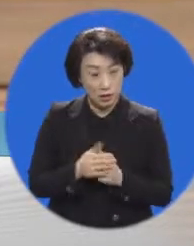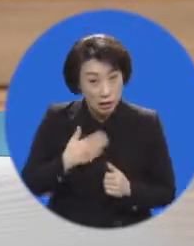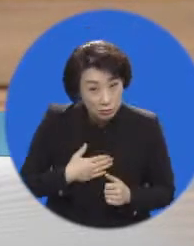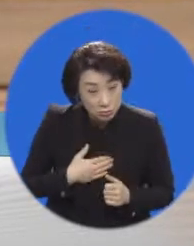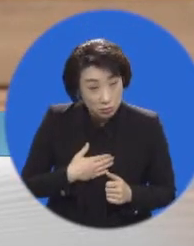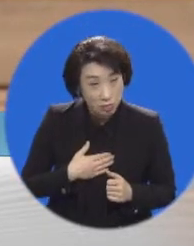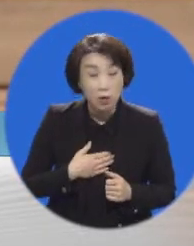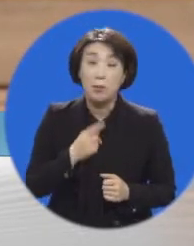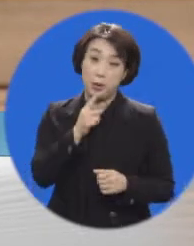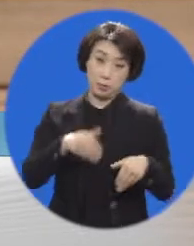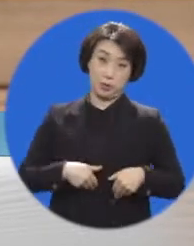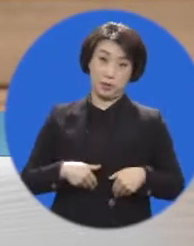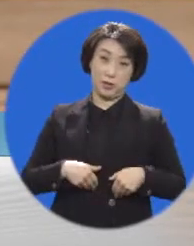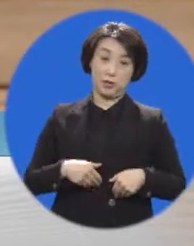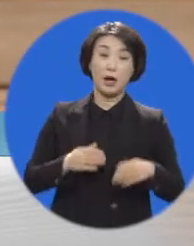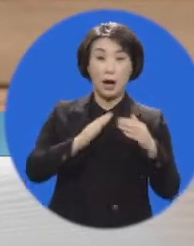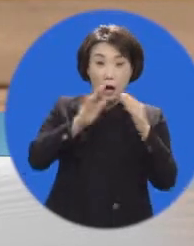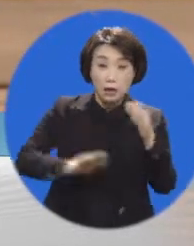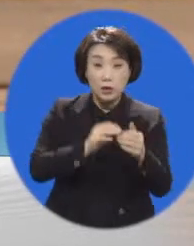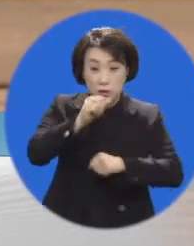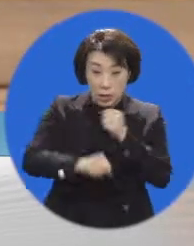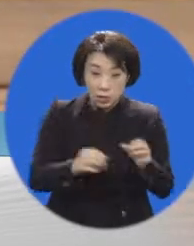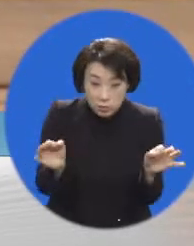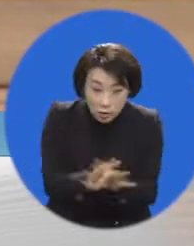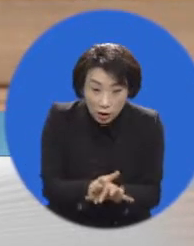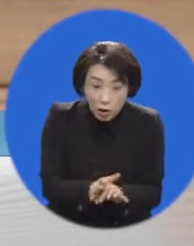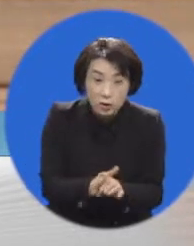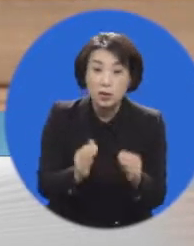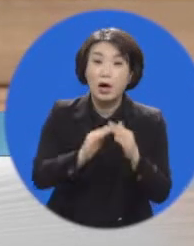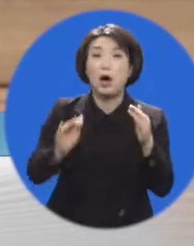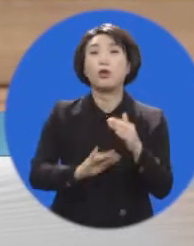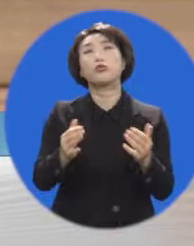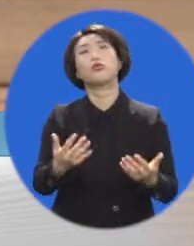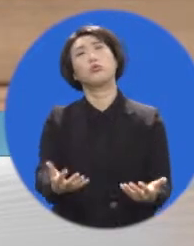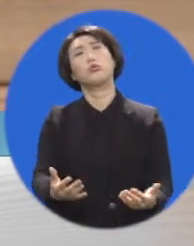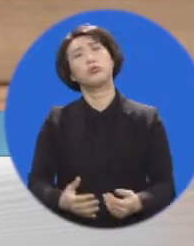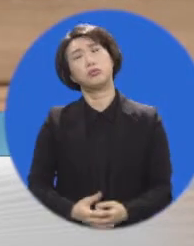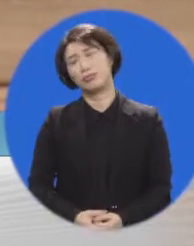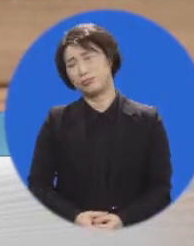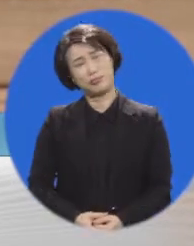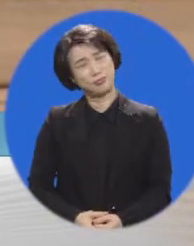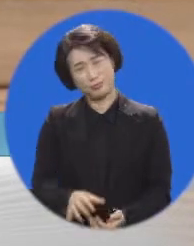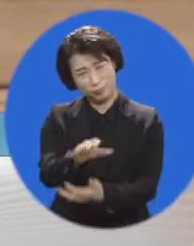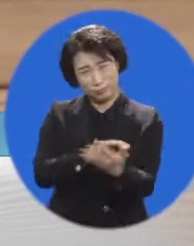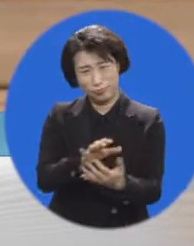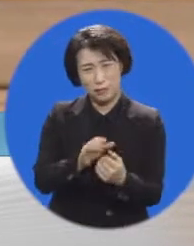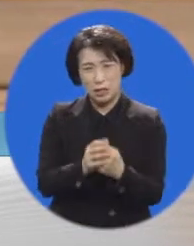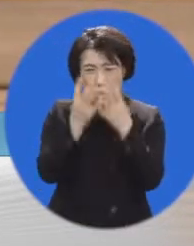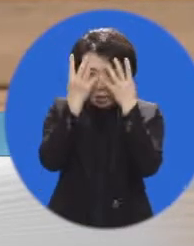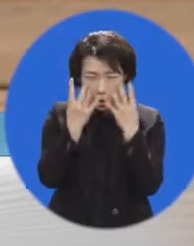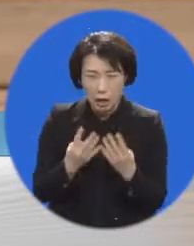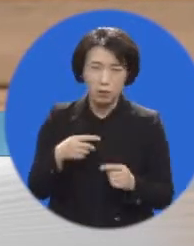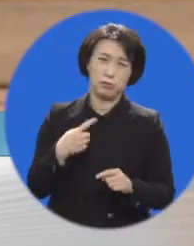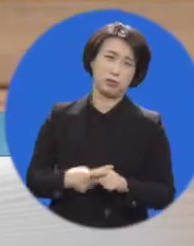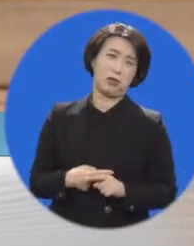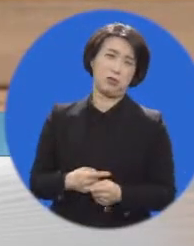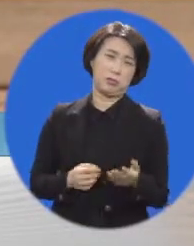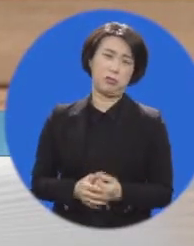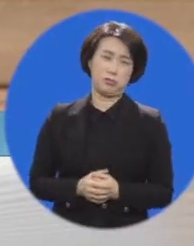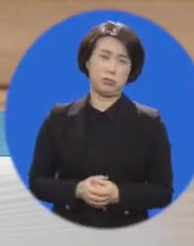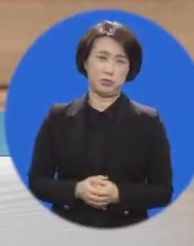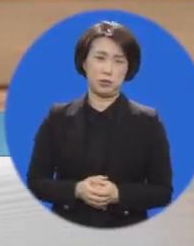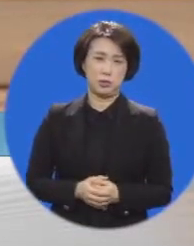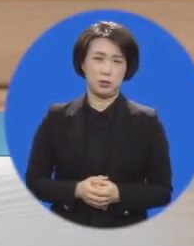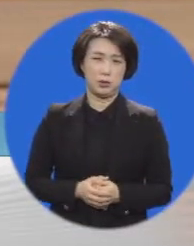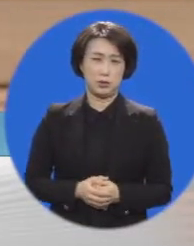그래서 가정의 자유가 상실되면 그 가정이 무슨 가정입니까? 갇혀있는 감옥 같고